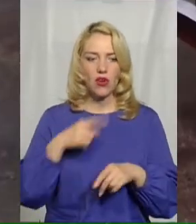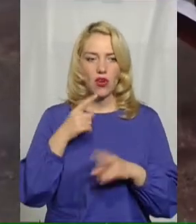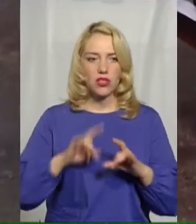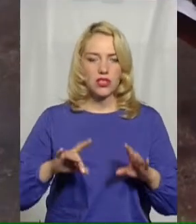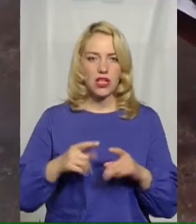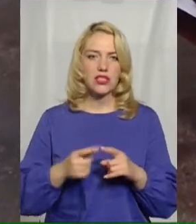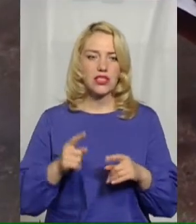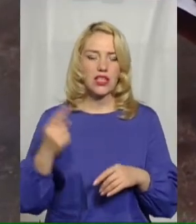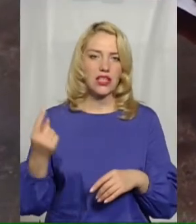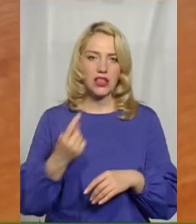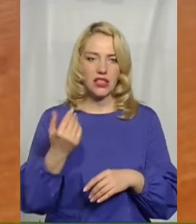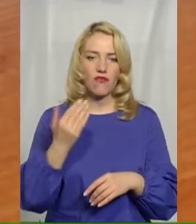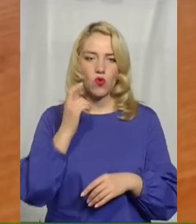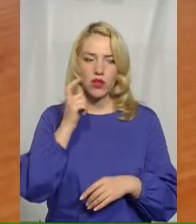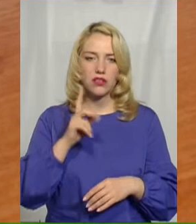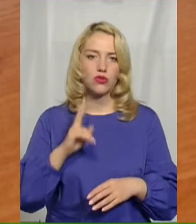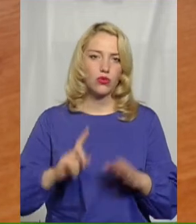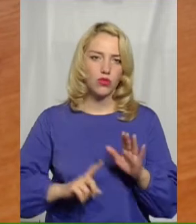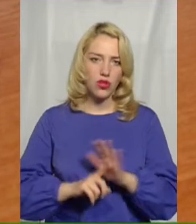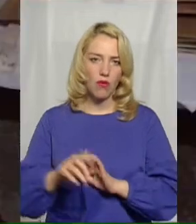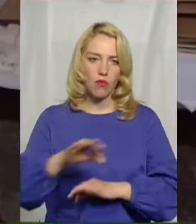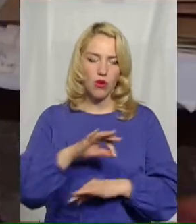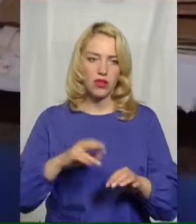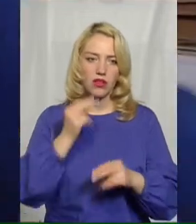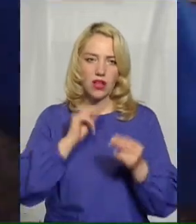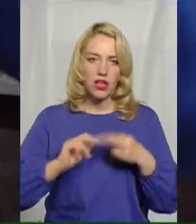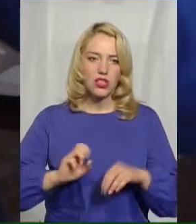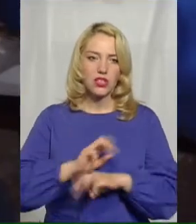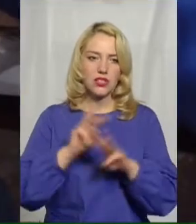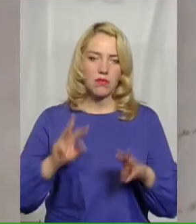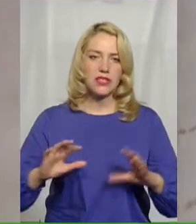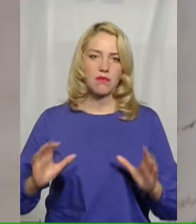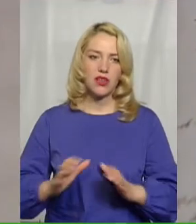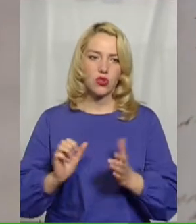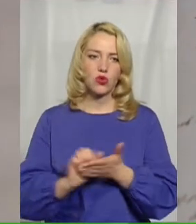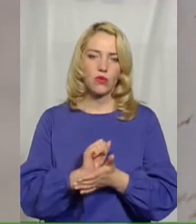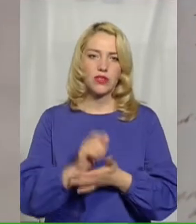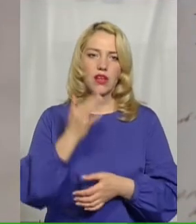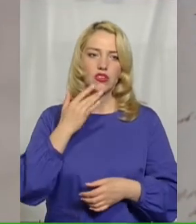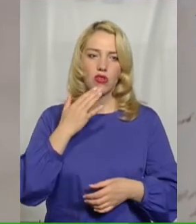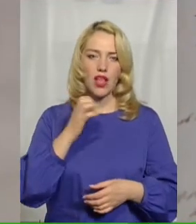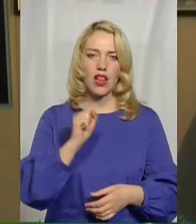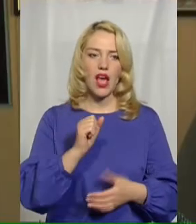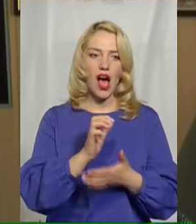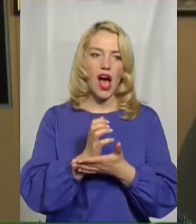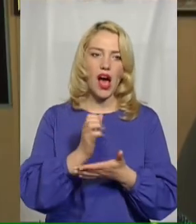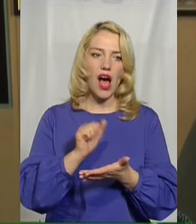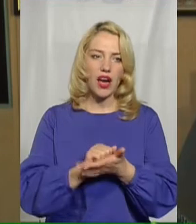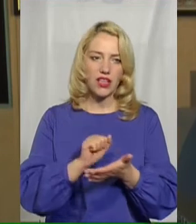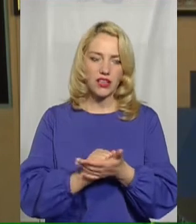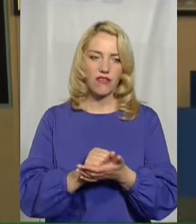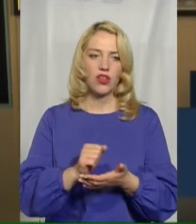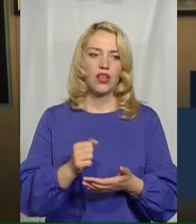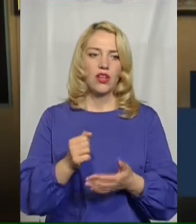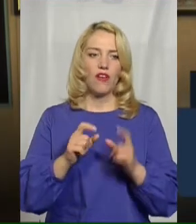вони єдині в Україні, хто започаткував проєкт на краще забезпечення збереженості документів Національного архівного фонду. Ми зробили